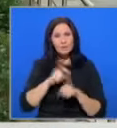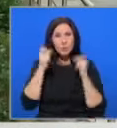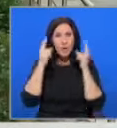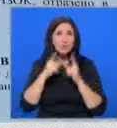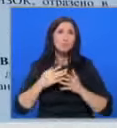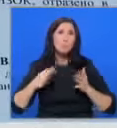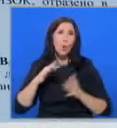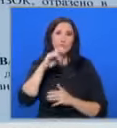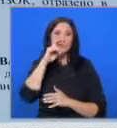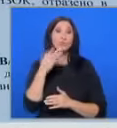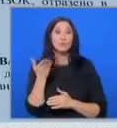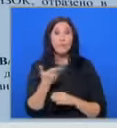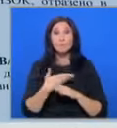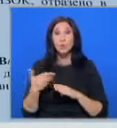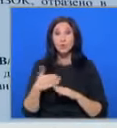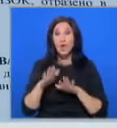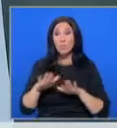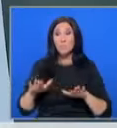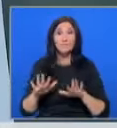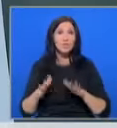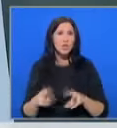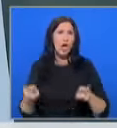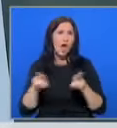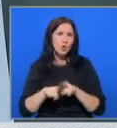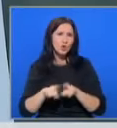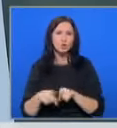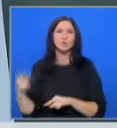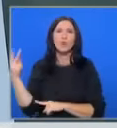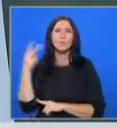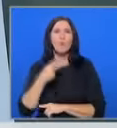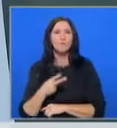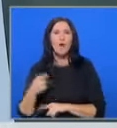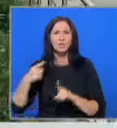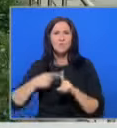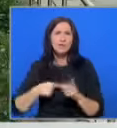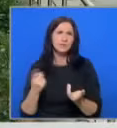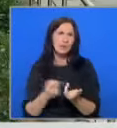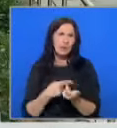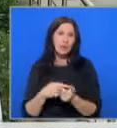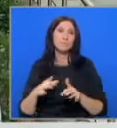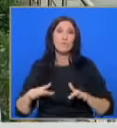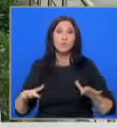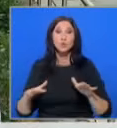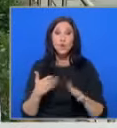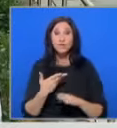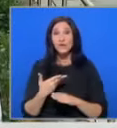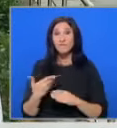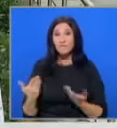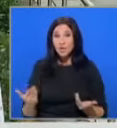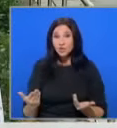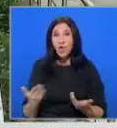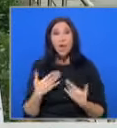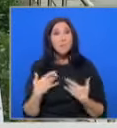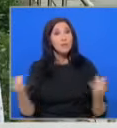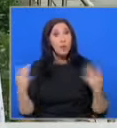реакция е много важно. Те продължават да бавят нещата и едно и също да повтарят месеци наред. При положение, че вече